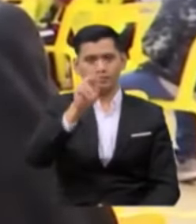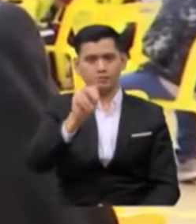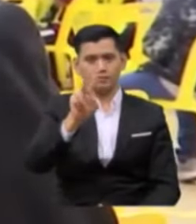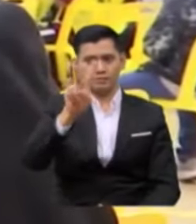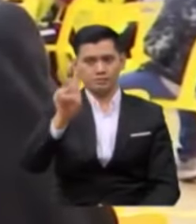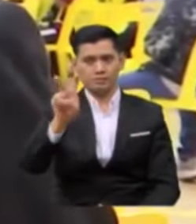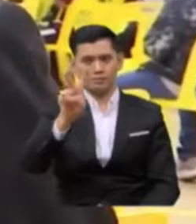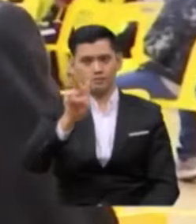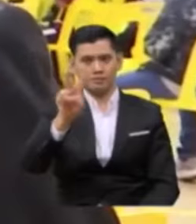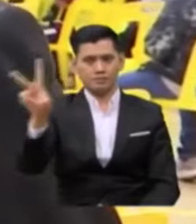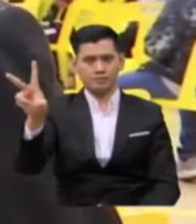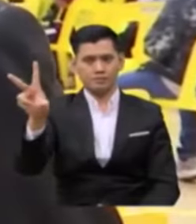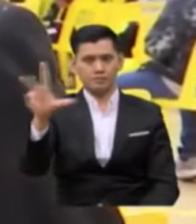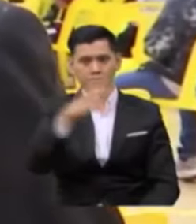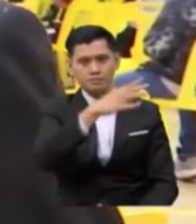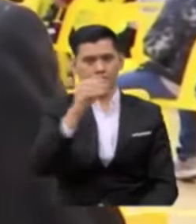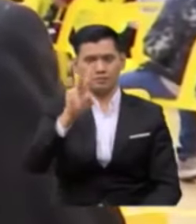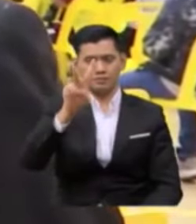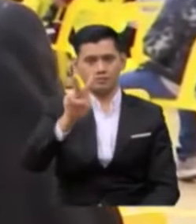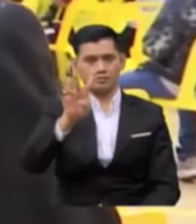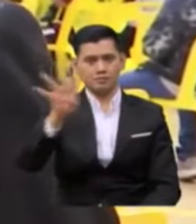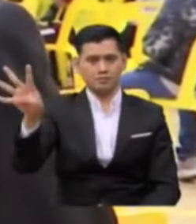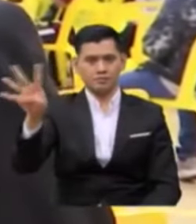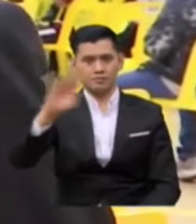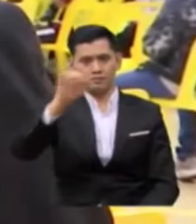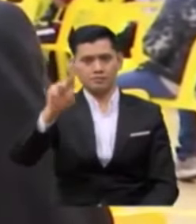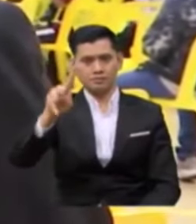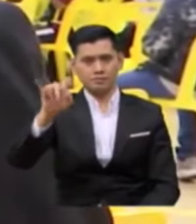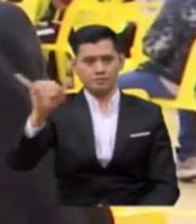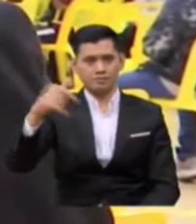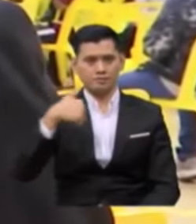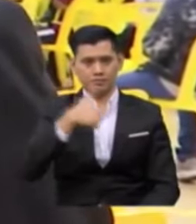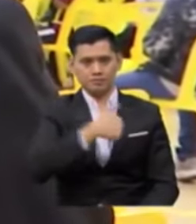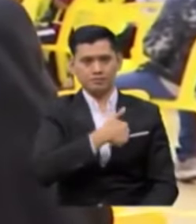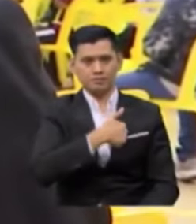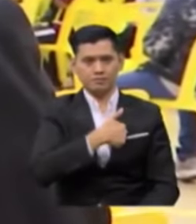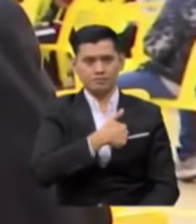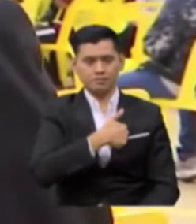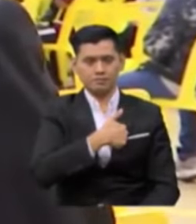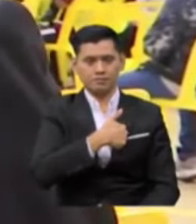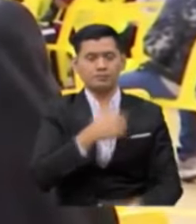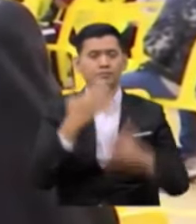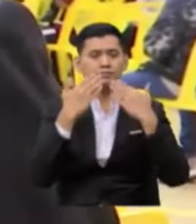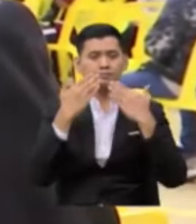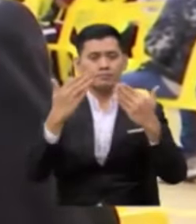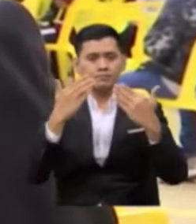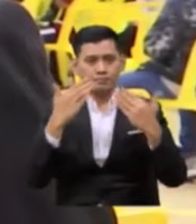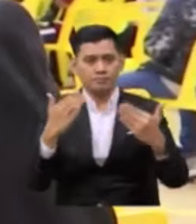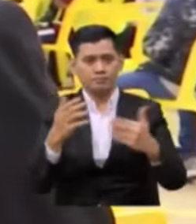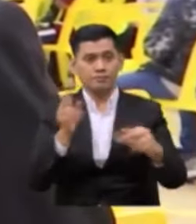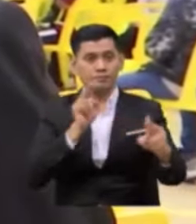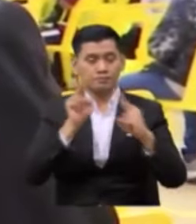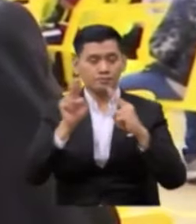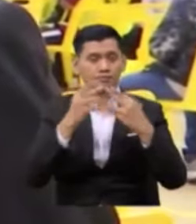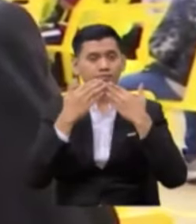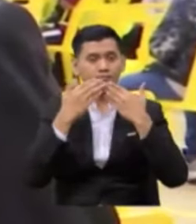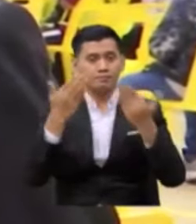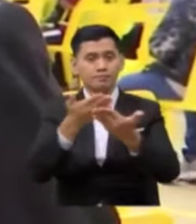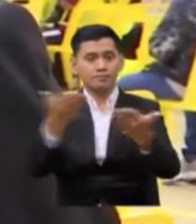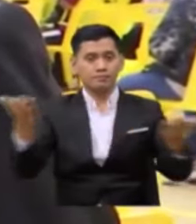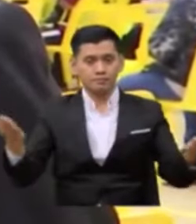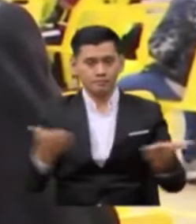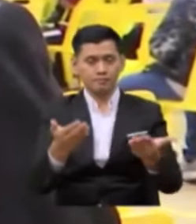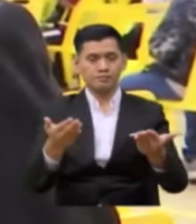untuk N23 Belantik dan juga N24 Jenneri, kami ingin merakamkanlah setinggi penghargaan dan juga ucapan terima kasih kepada